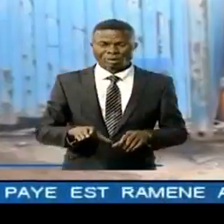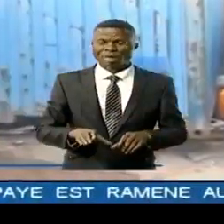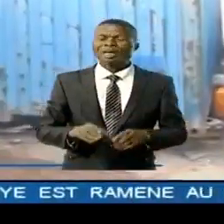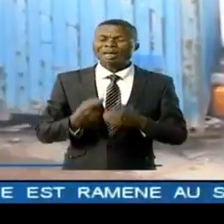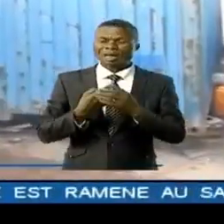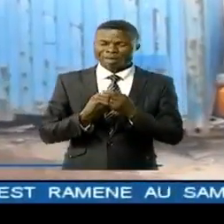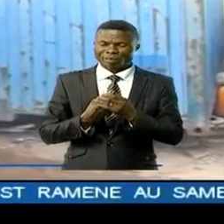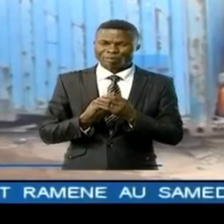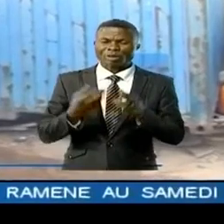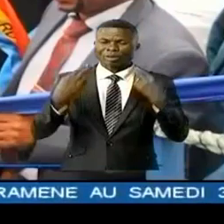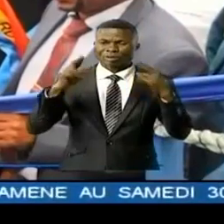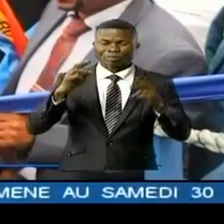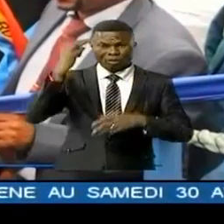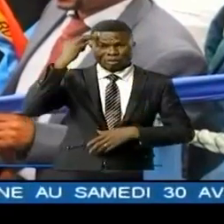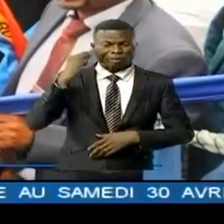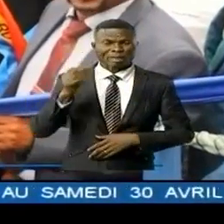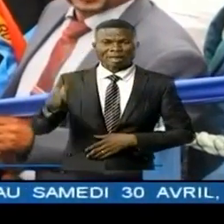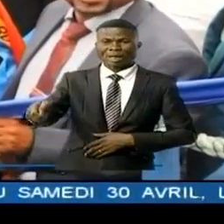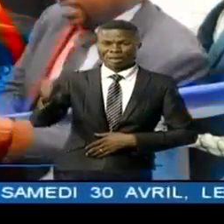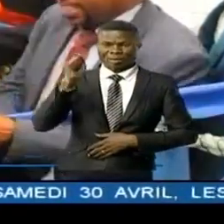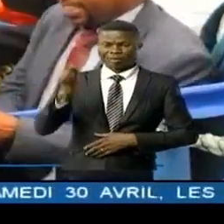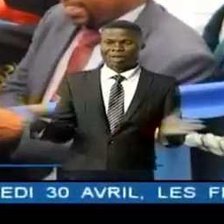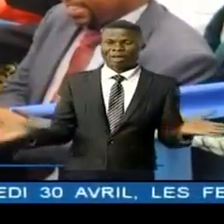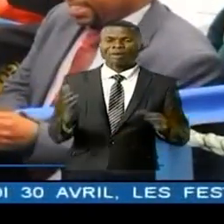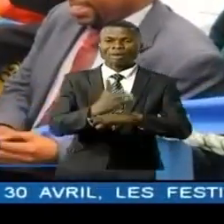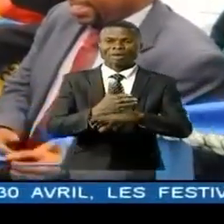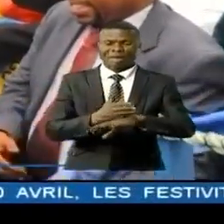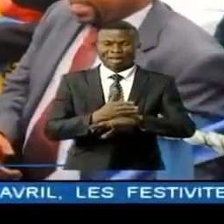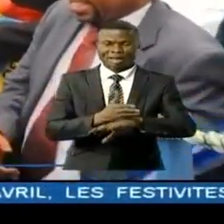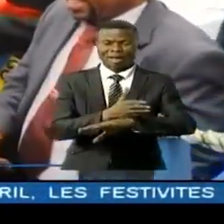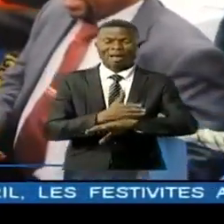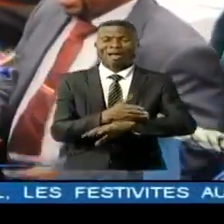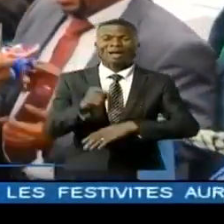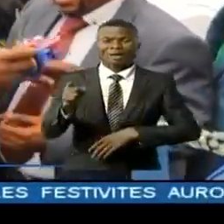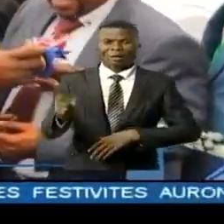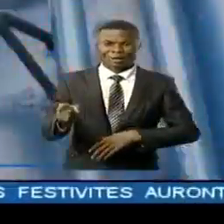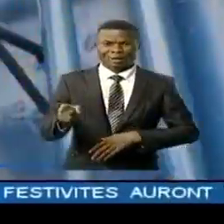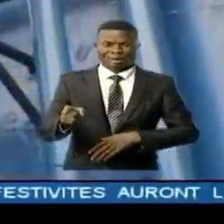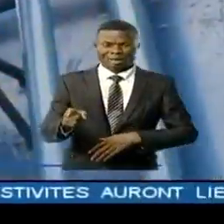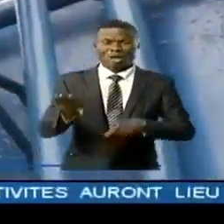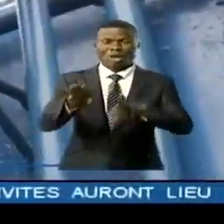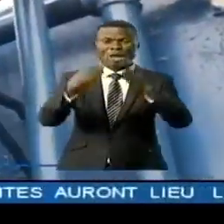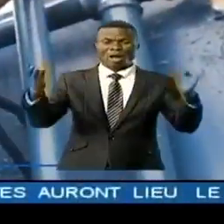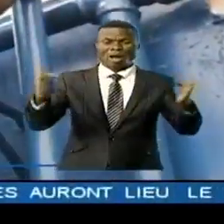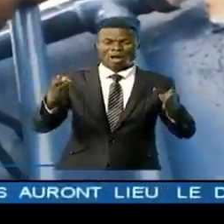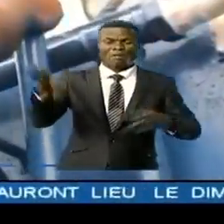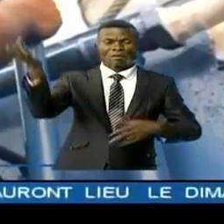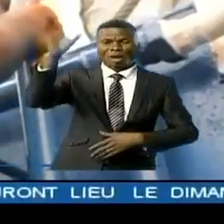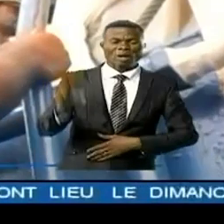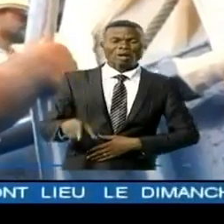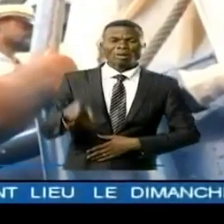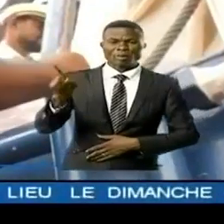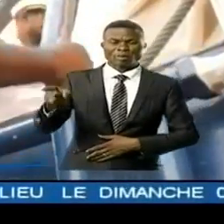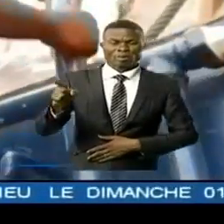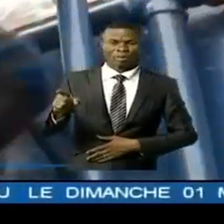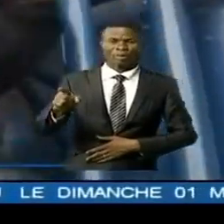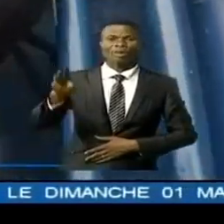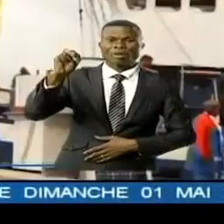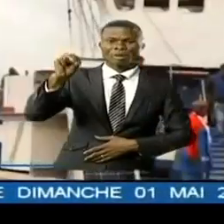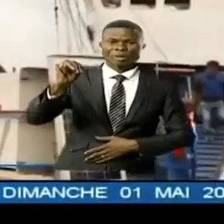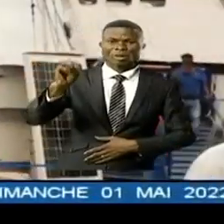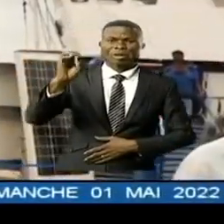le ministre de la pêche élevage à james hook et leigh jim a inauguré à muanda au congo centrale un chalutier